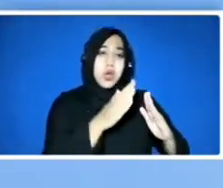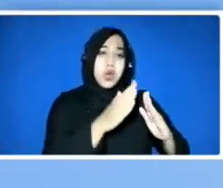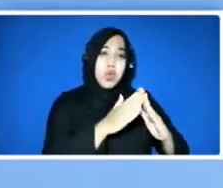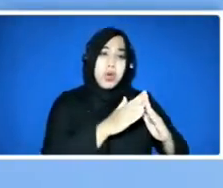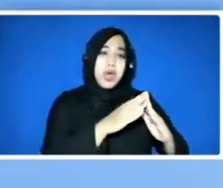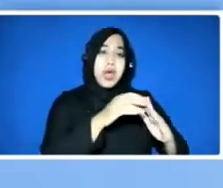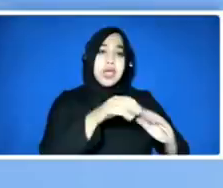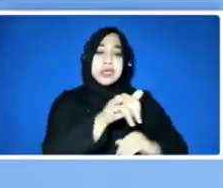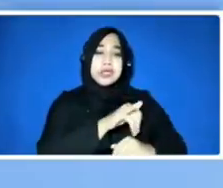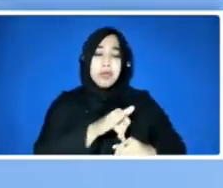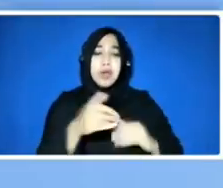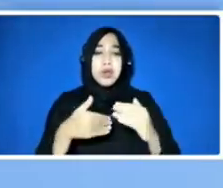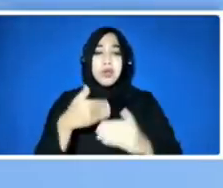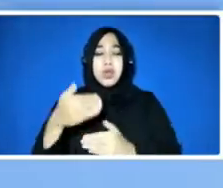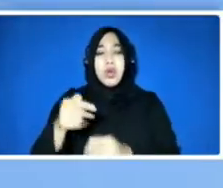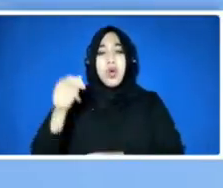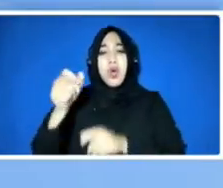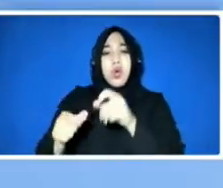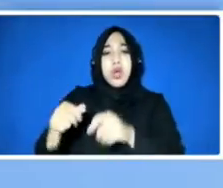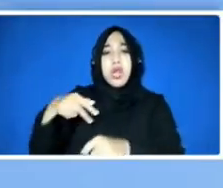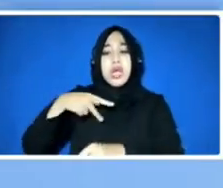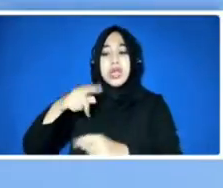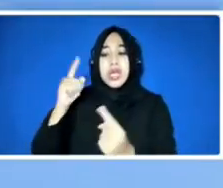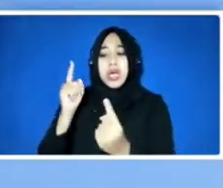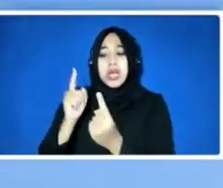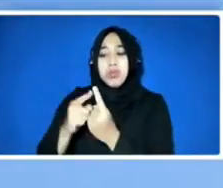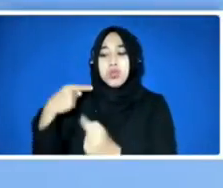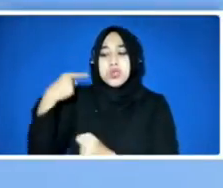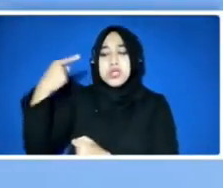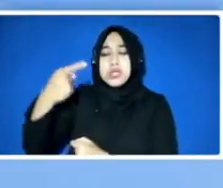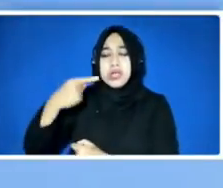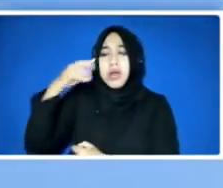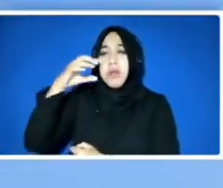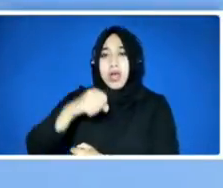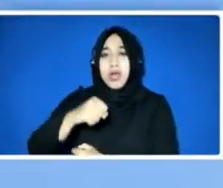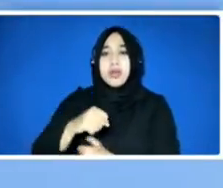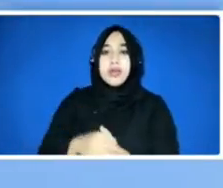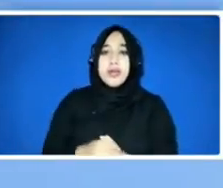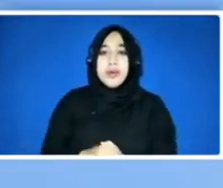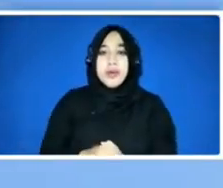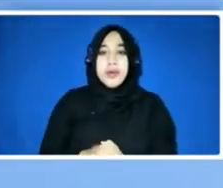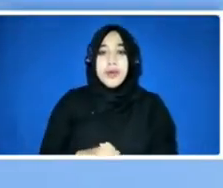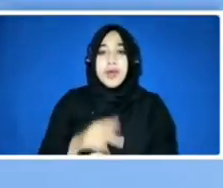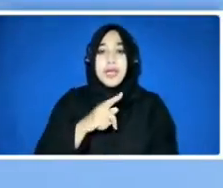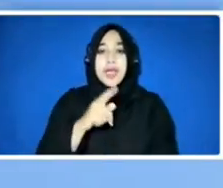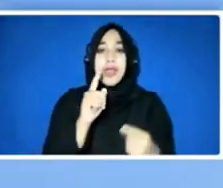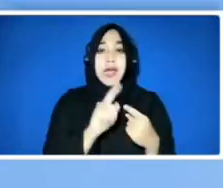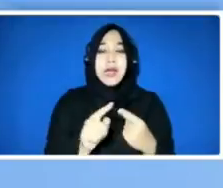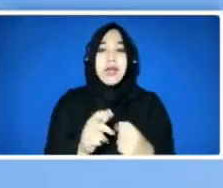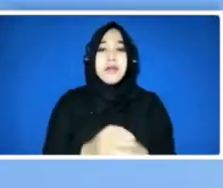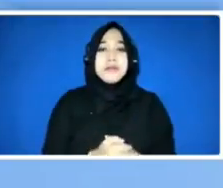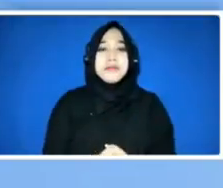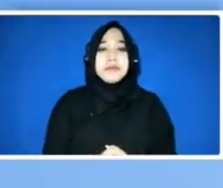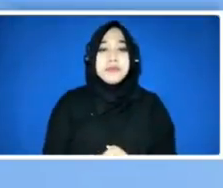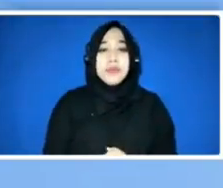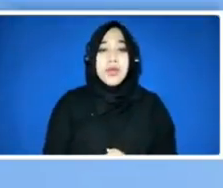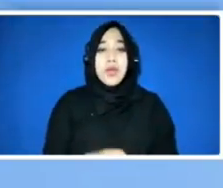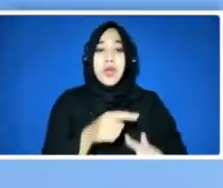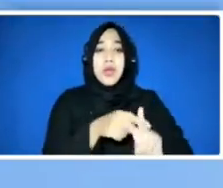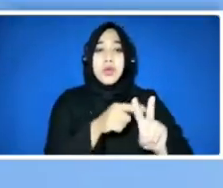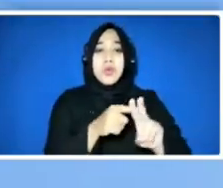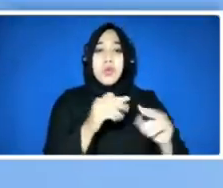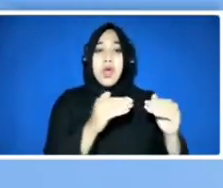ya. Lalu kemudian orang-orang yang kita temui setiap hari, yang kita kenal, gitu. Ini 2 level